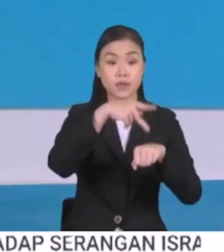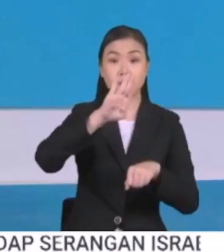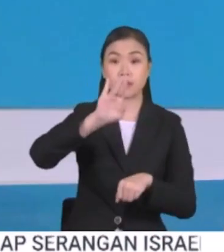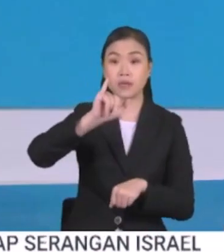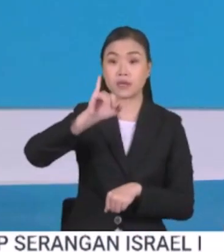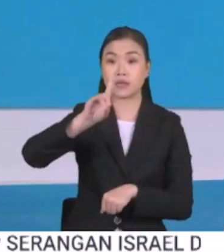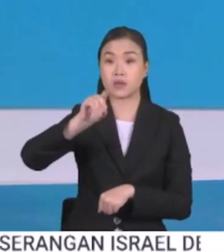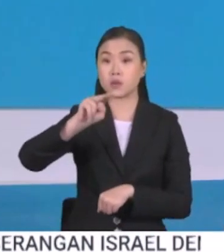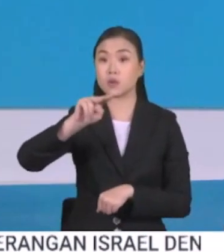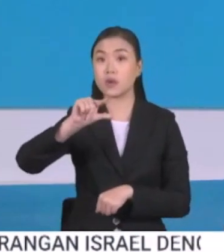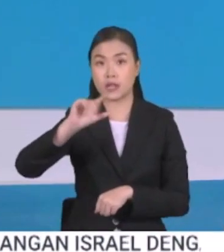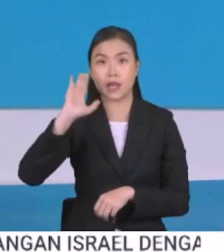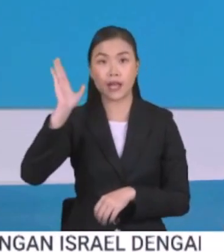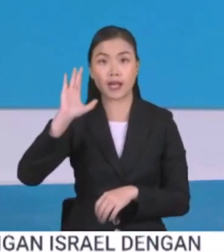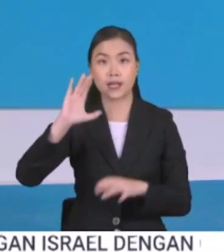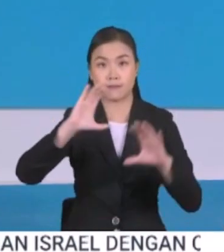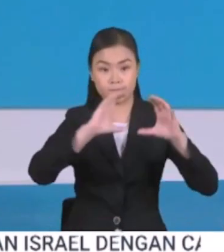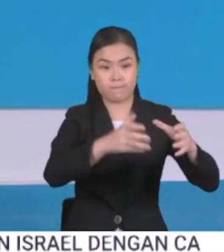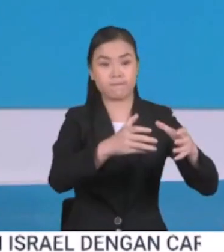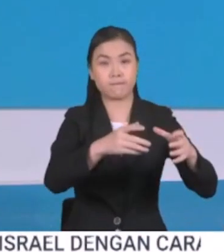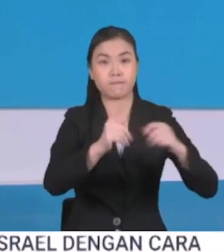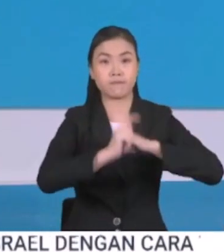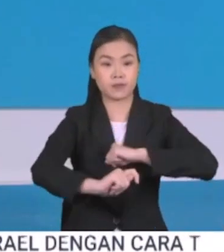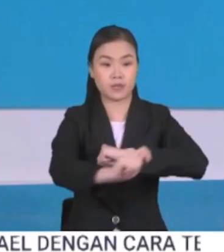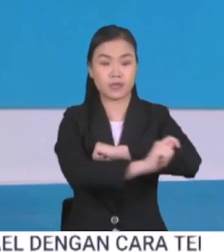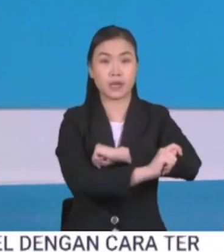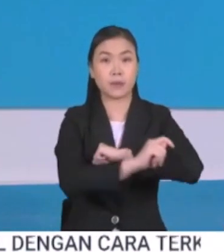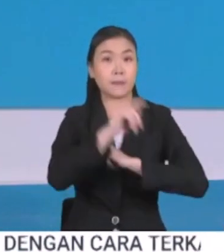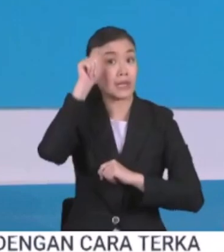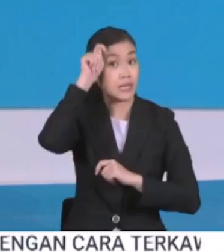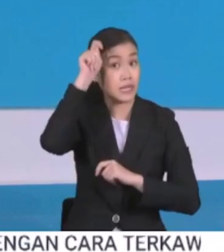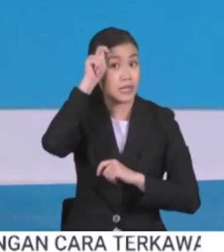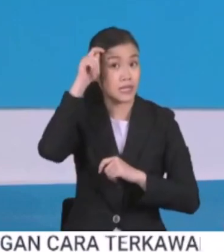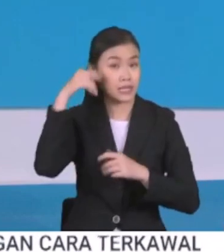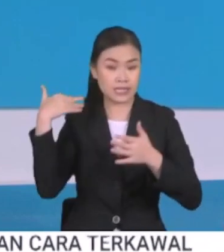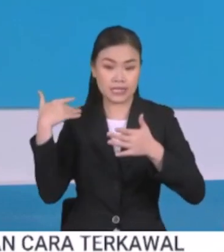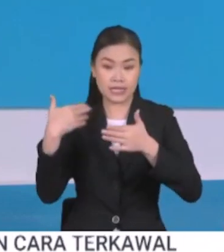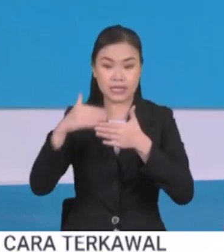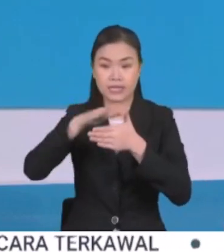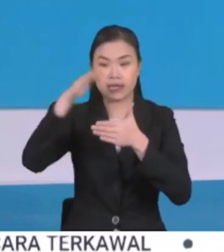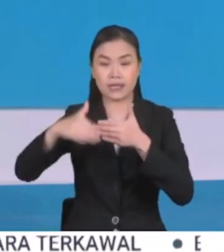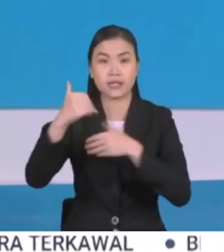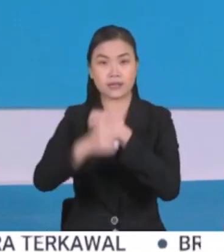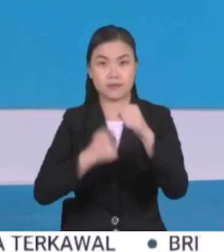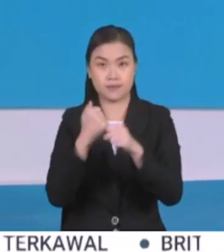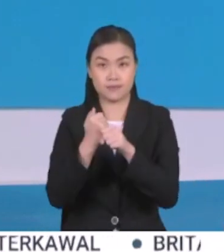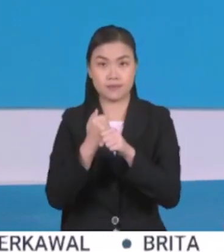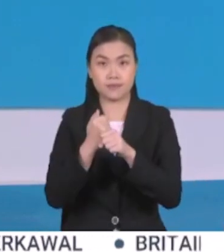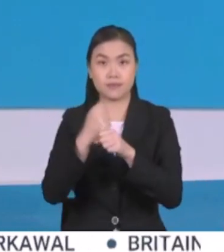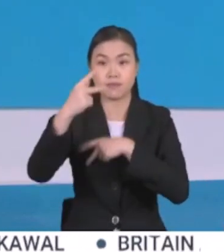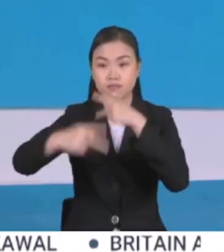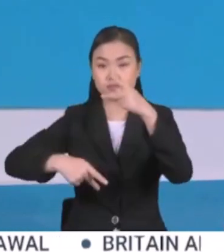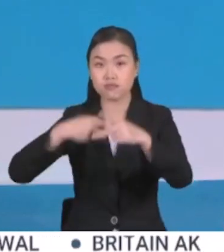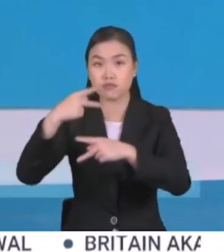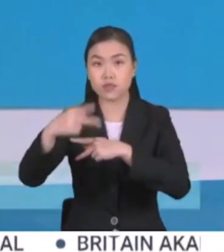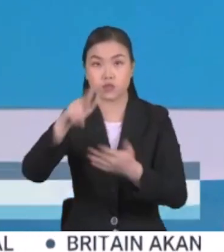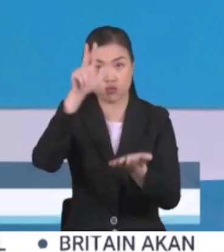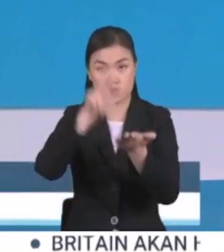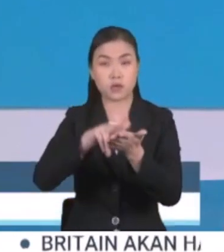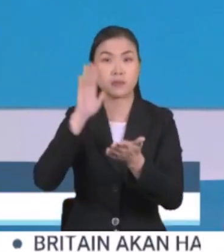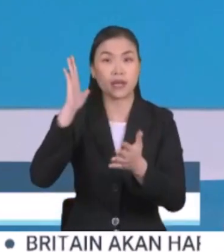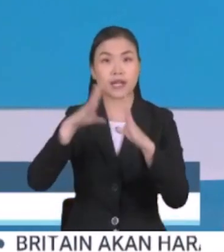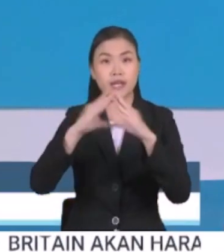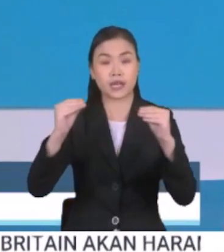Pulau Bidong bakal digazetkan sebagai Taman Negeri Terengganu menjelang akhir tahun ini. Proses pewartaan dijangka